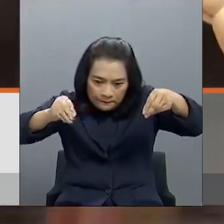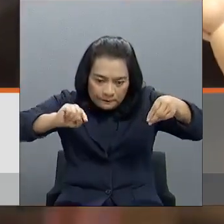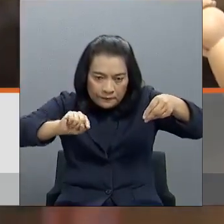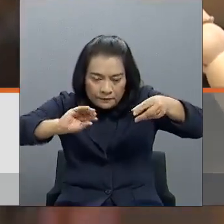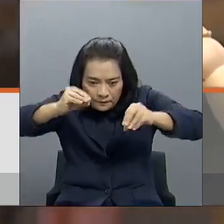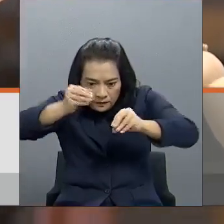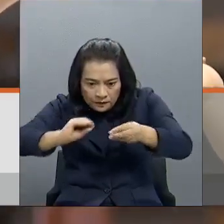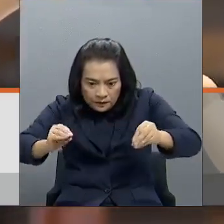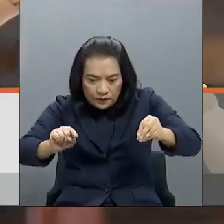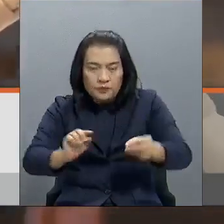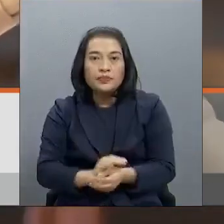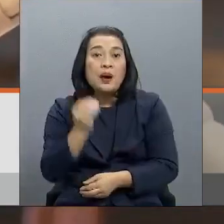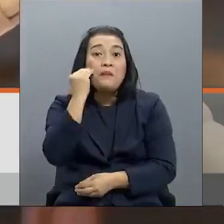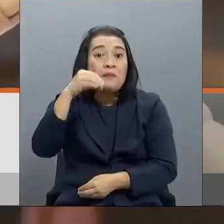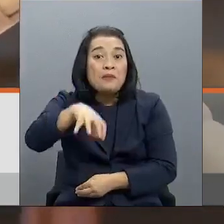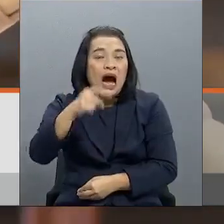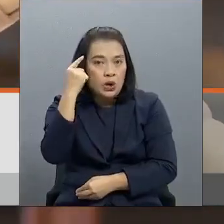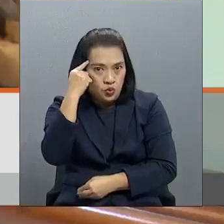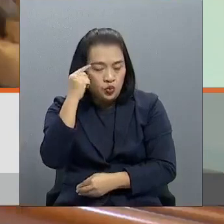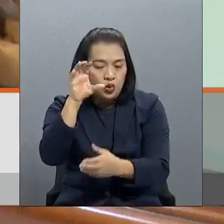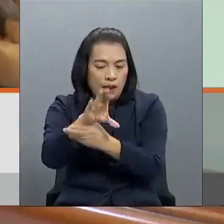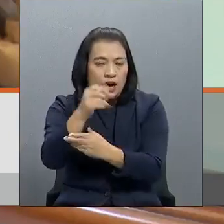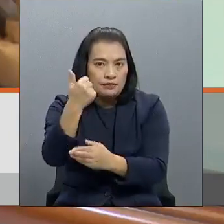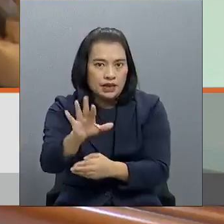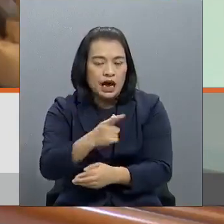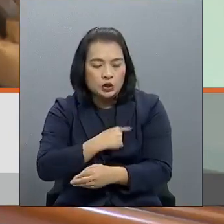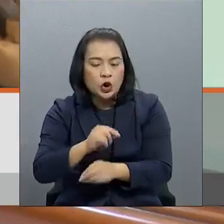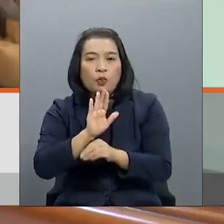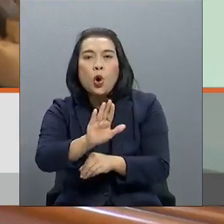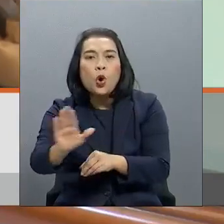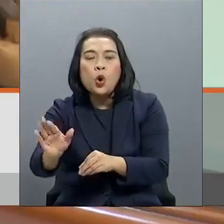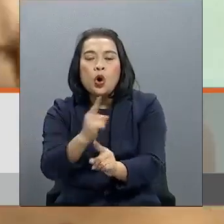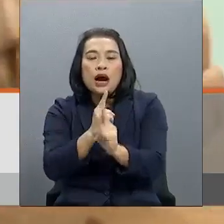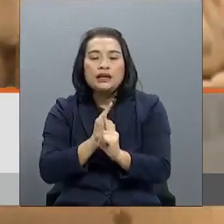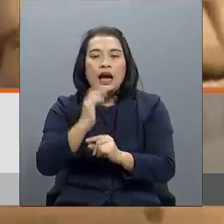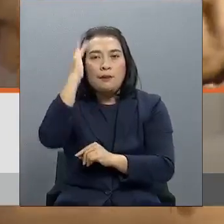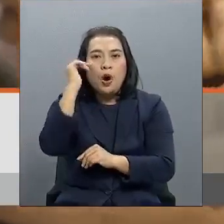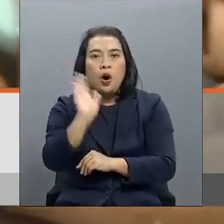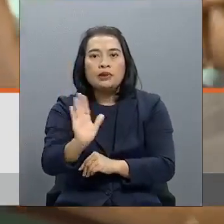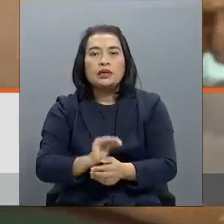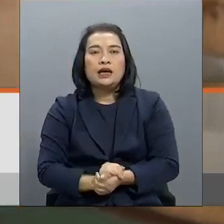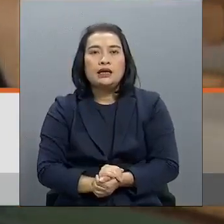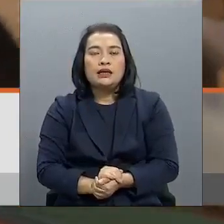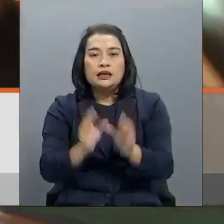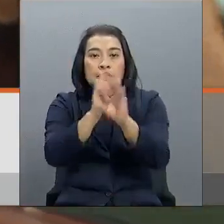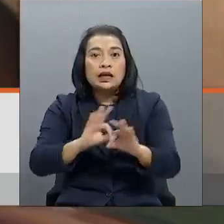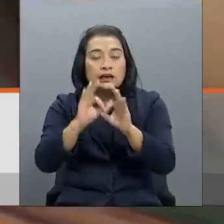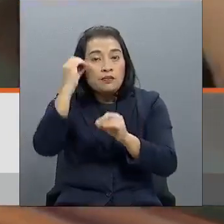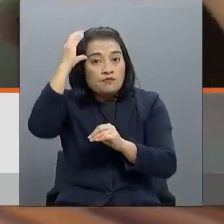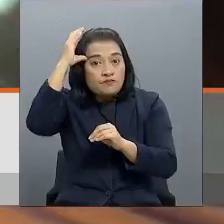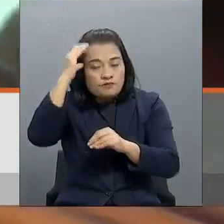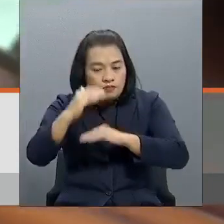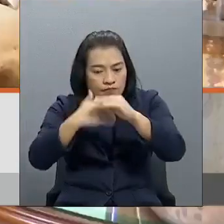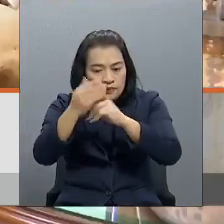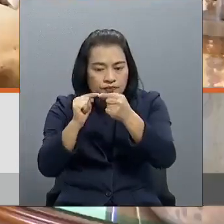างช่วยรู้ดีว่าความชอบบังคับกันไม่ได้จึงไม่หวังให้เดินตามรอยพ่อเพียงมีทักษะไว้ต่อยอดเปลี่ยนผลงาน